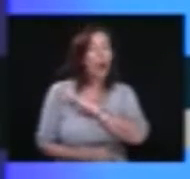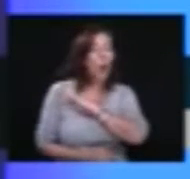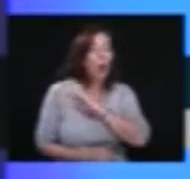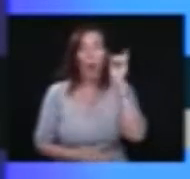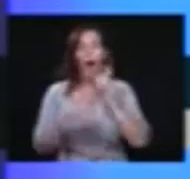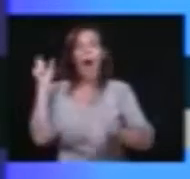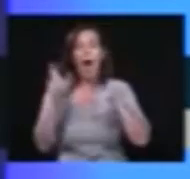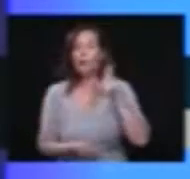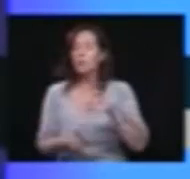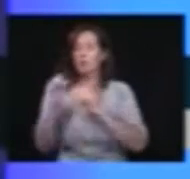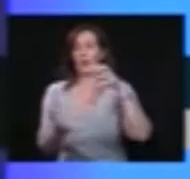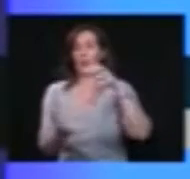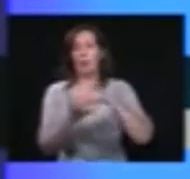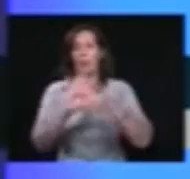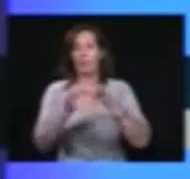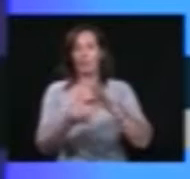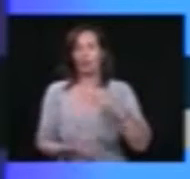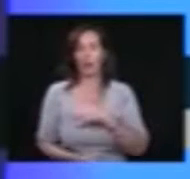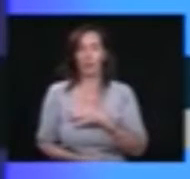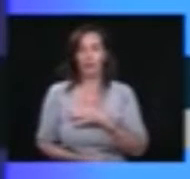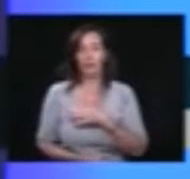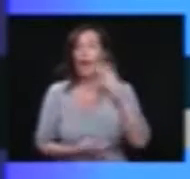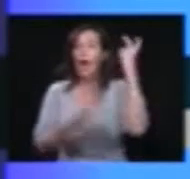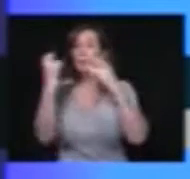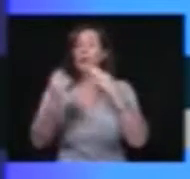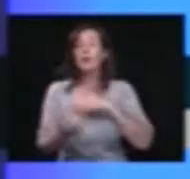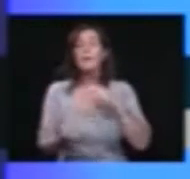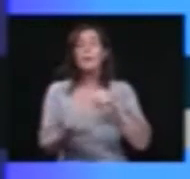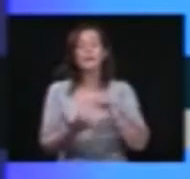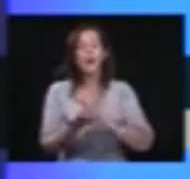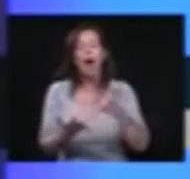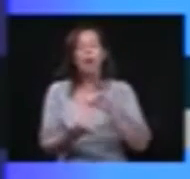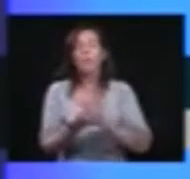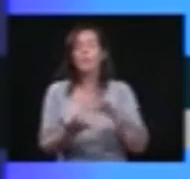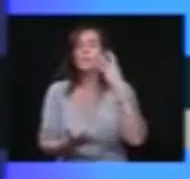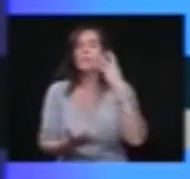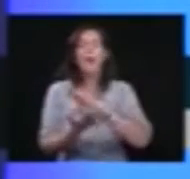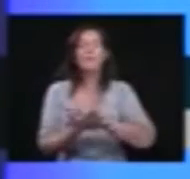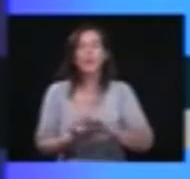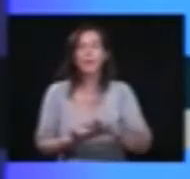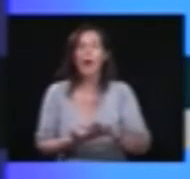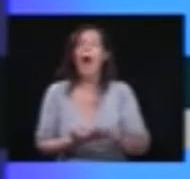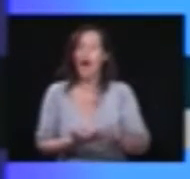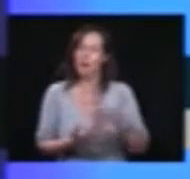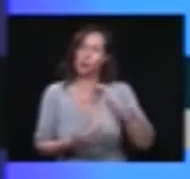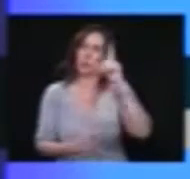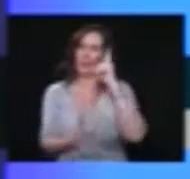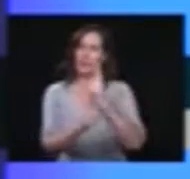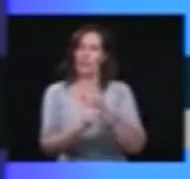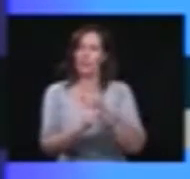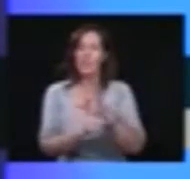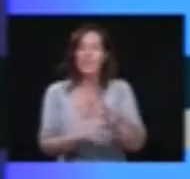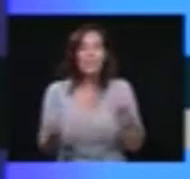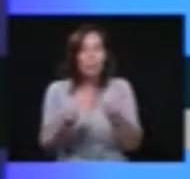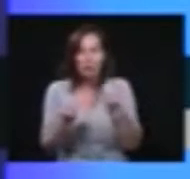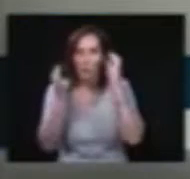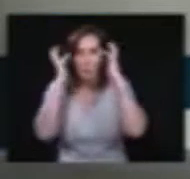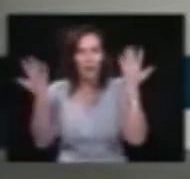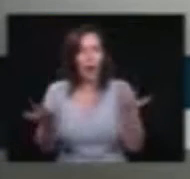האוכלוסייה משתמשות באתר שלנו. המידע אצלנו, בגלל שהוא כתוב בגובה העיניים ופשוטה, אז הנגישות היא הרבה יותר קלה. גם זה משהו